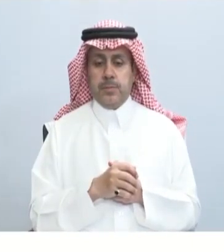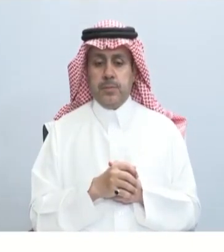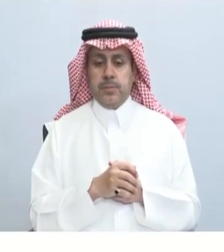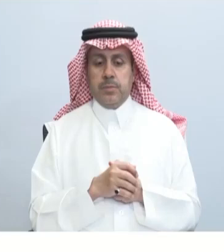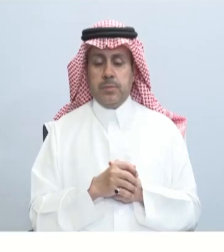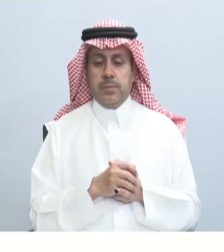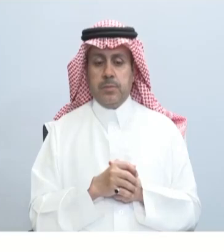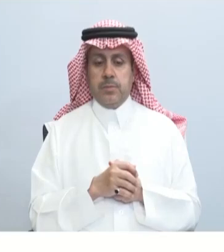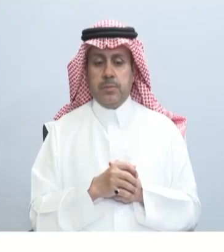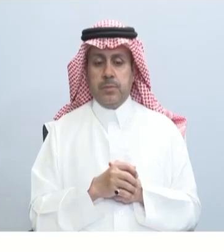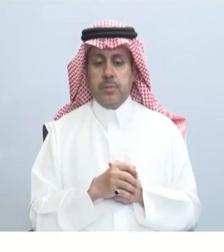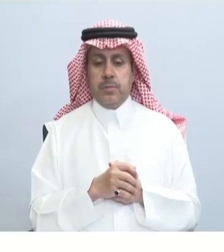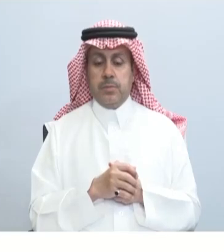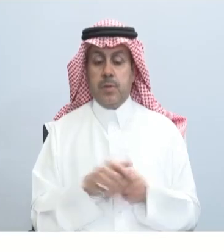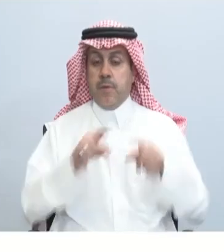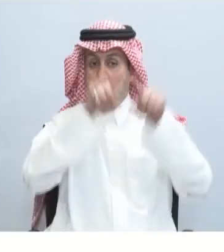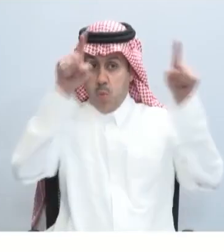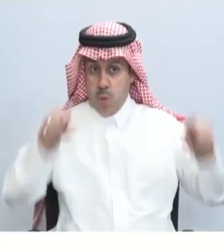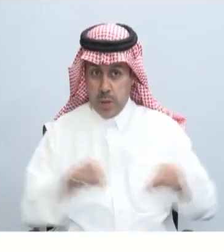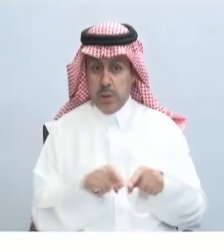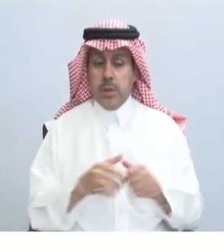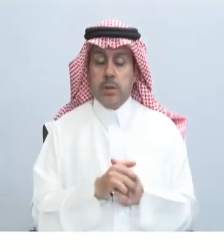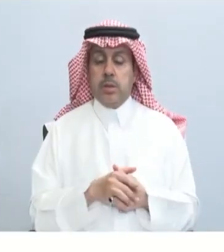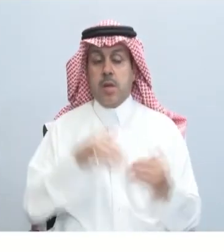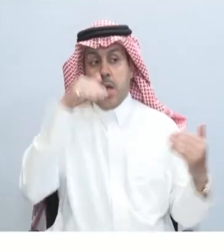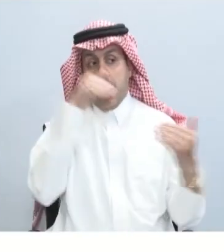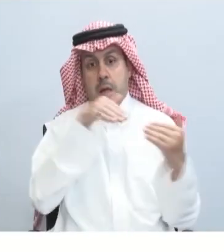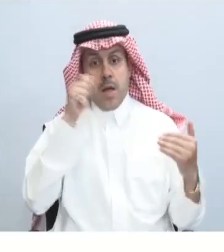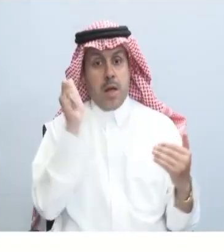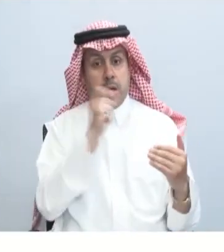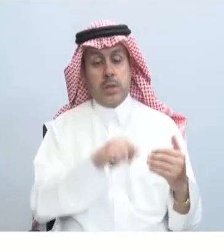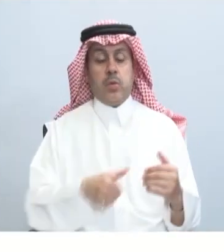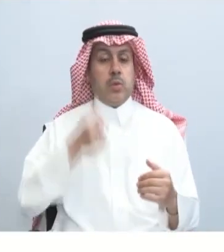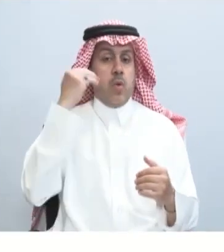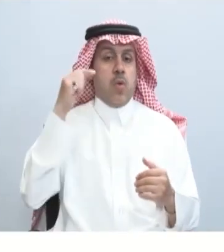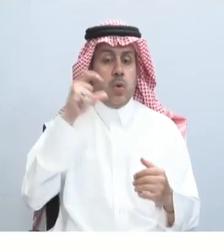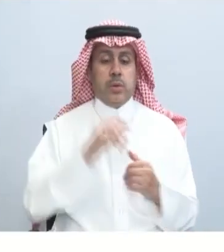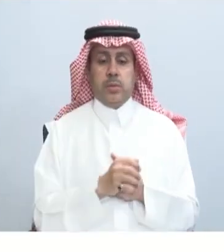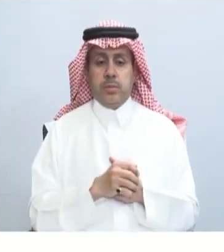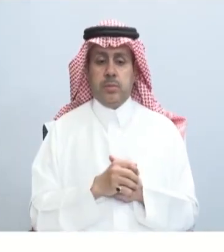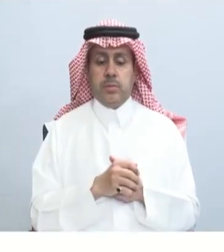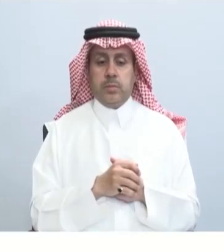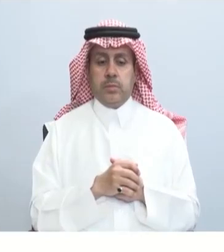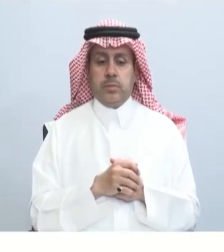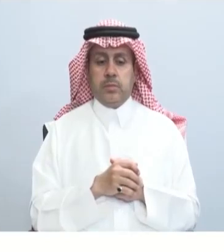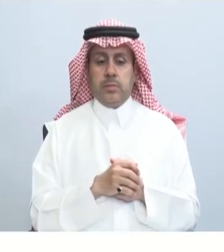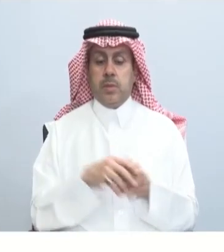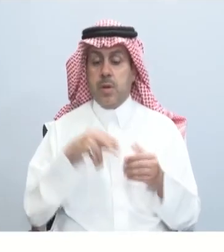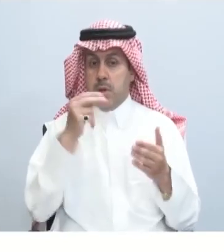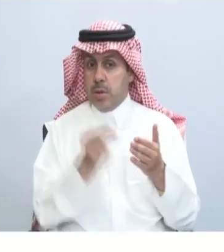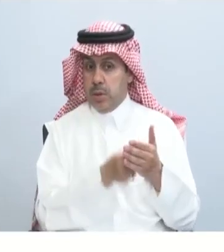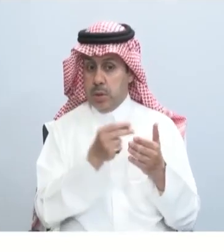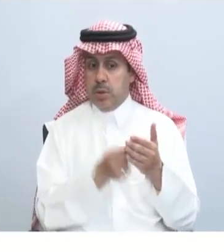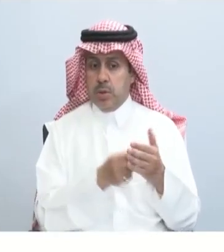احد لدينا مخطط غزوه احد لاحظوا معي رسم